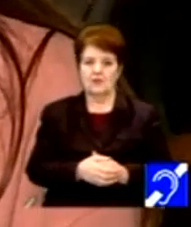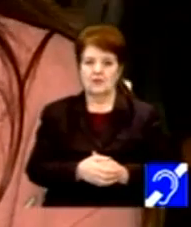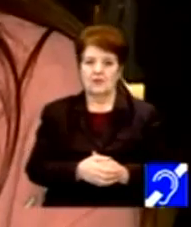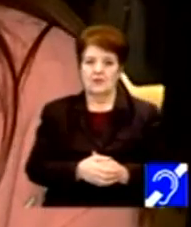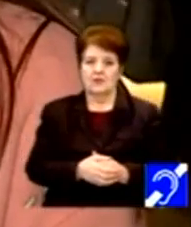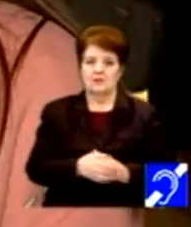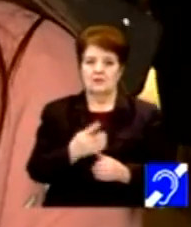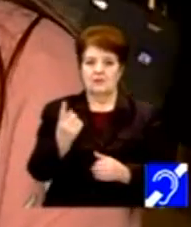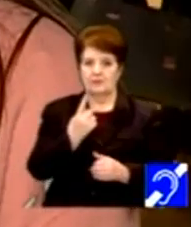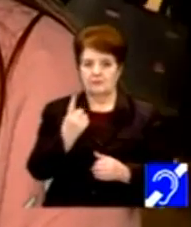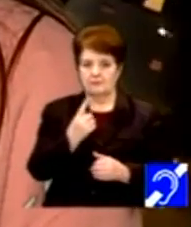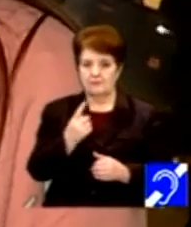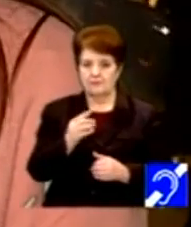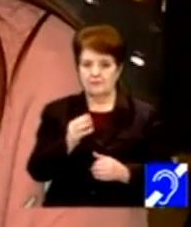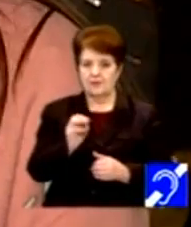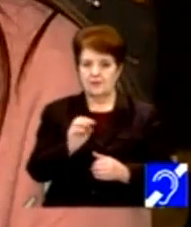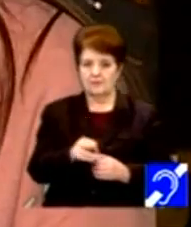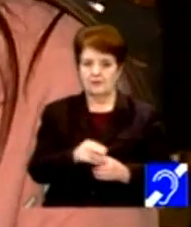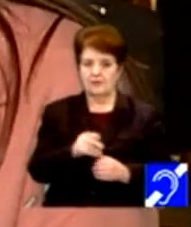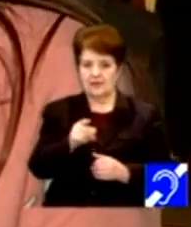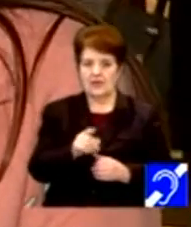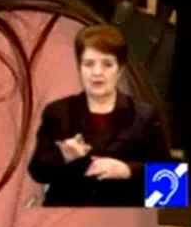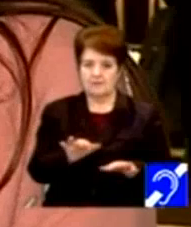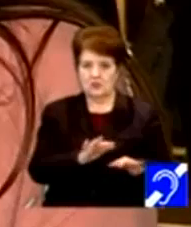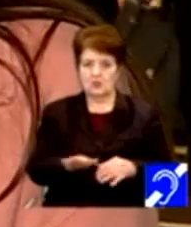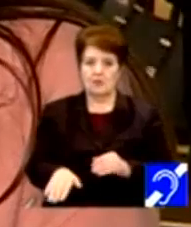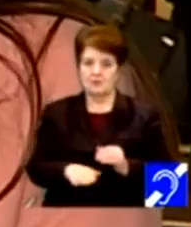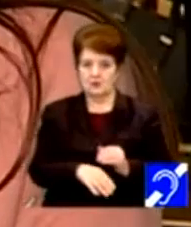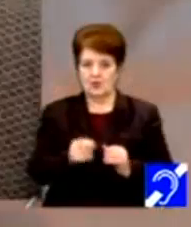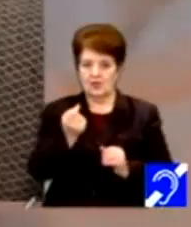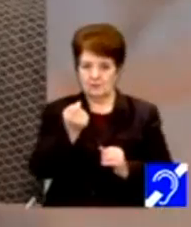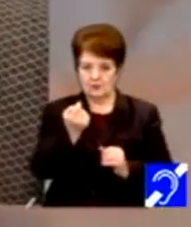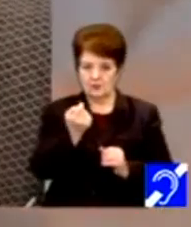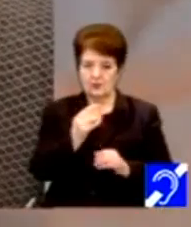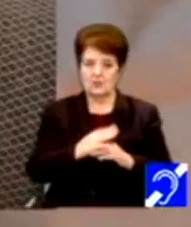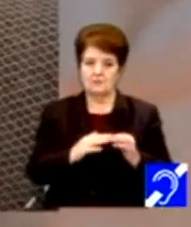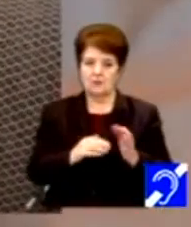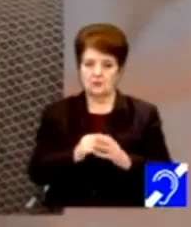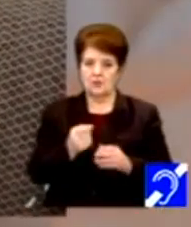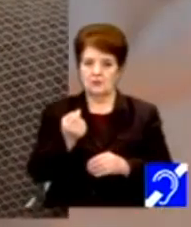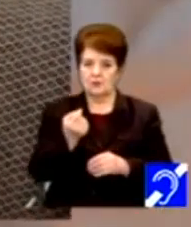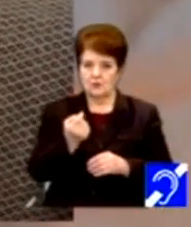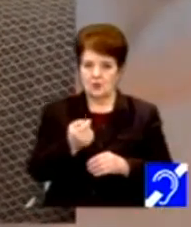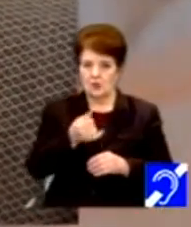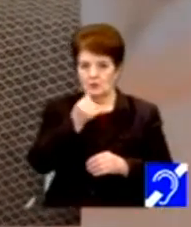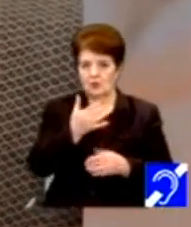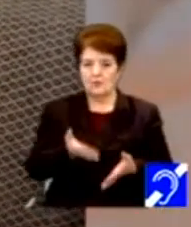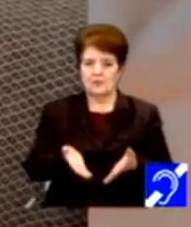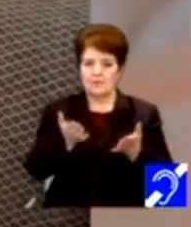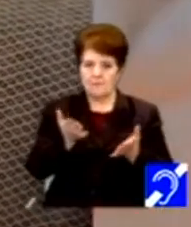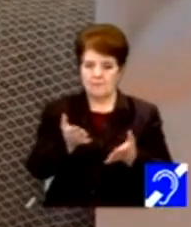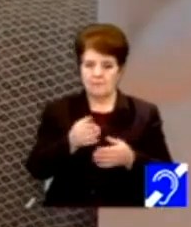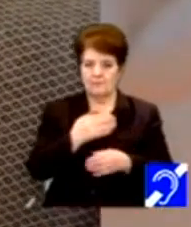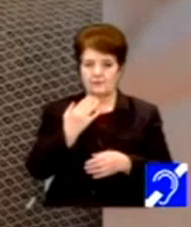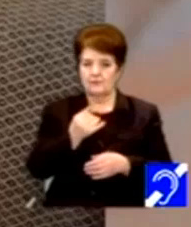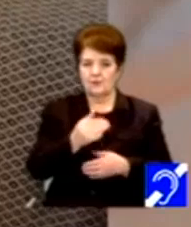tip 1. El își mișcă picioarele puțin și mânuțele puțin, nu le poate ridica mai mult de